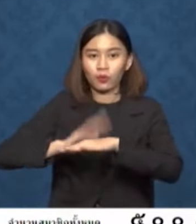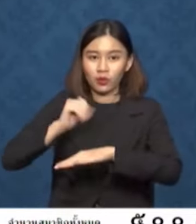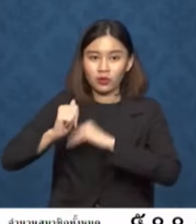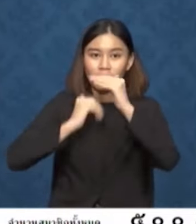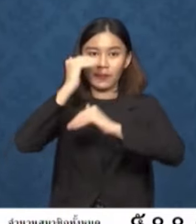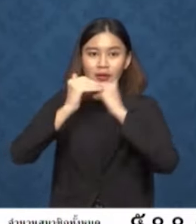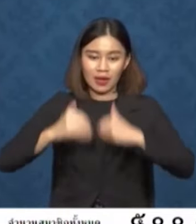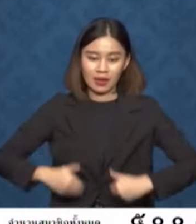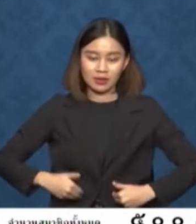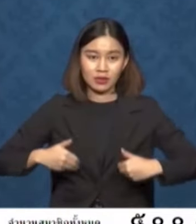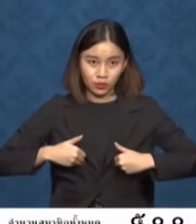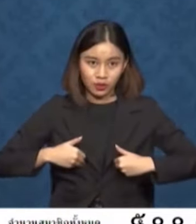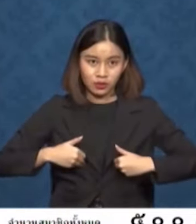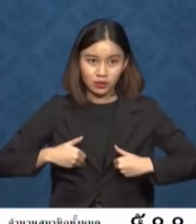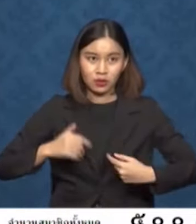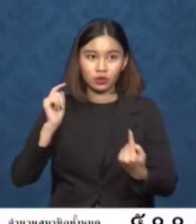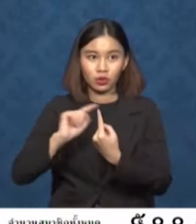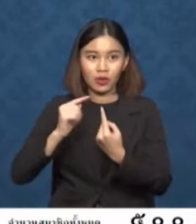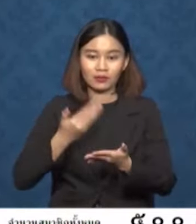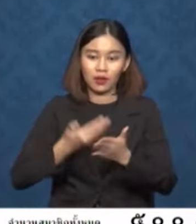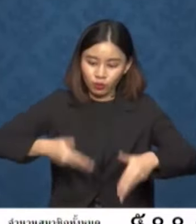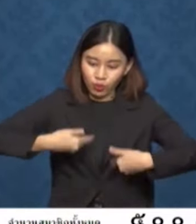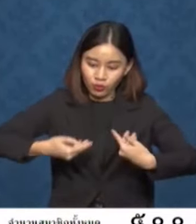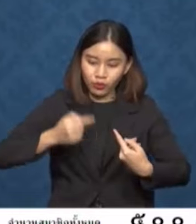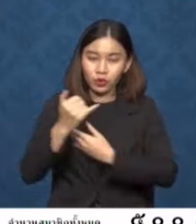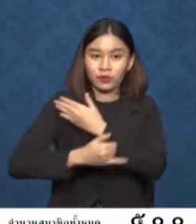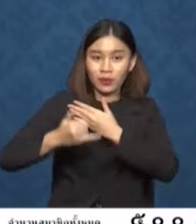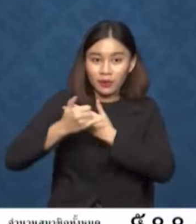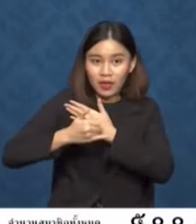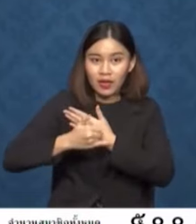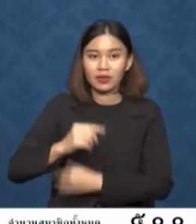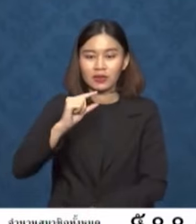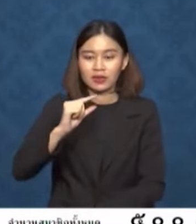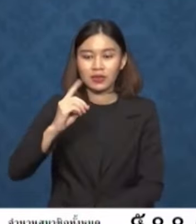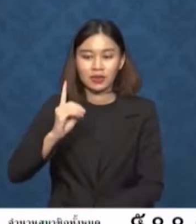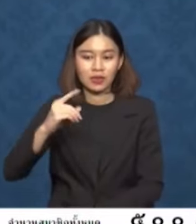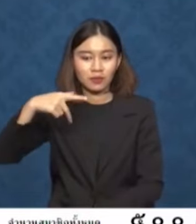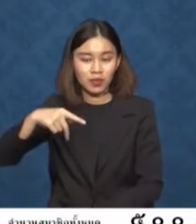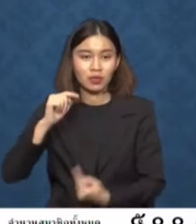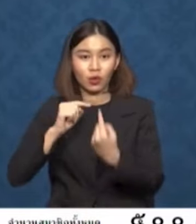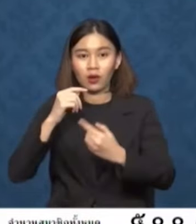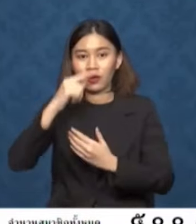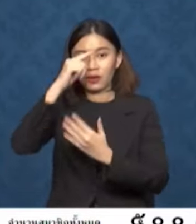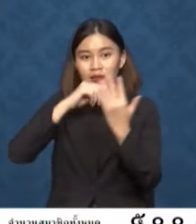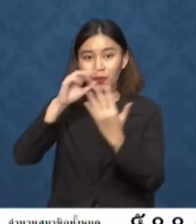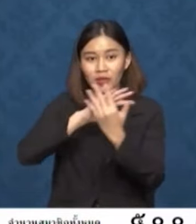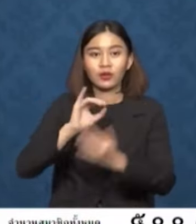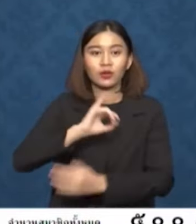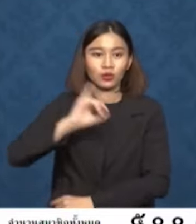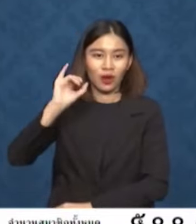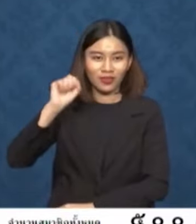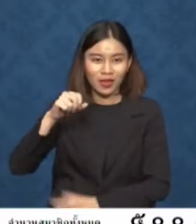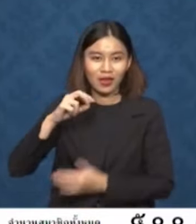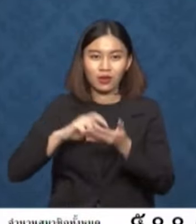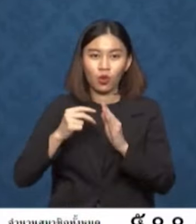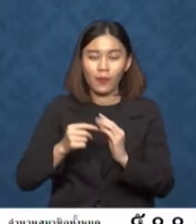พัฒนาทักษะชีวิตให้ไปสร้างรายได้ให้กับประเทศสร้างGDPให้กับประเทศใช่ก็หมายความ